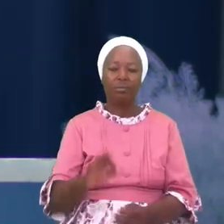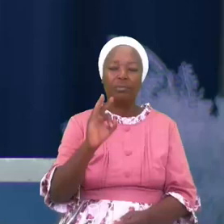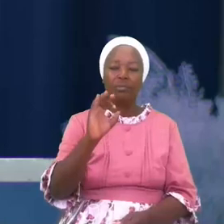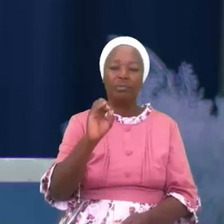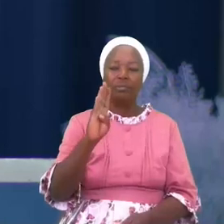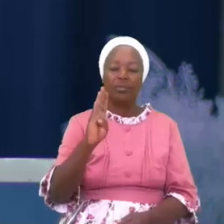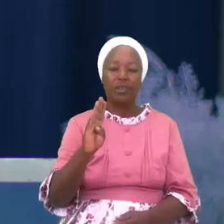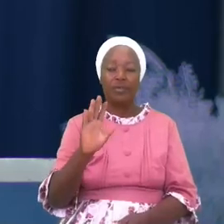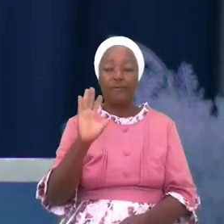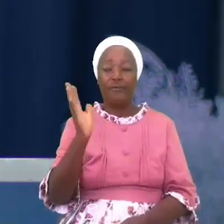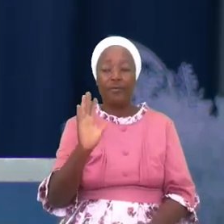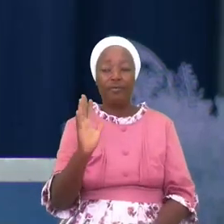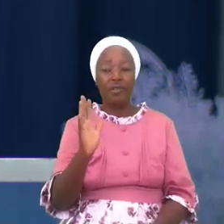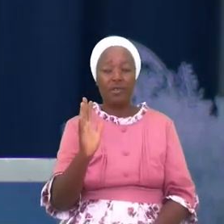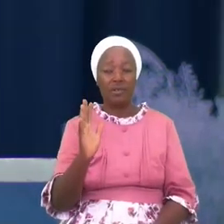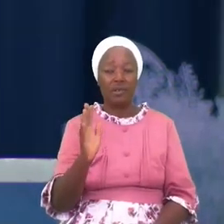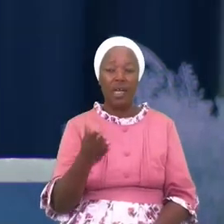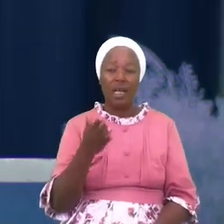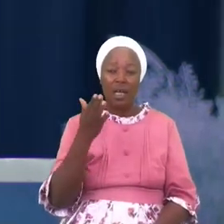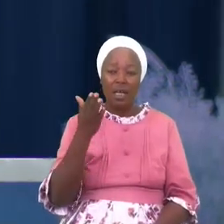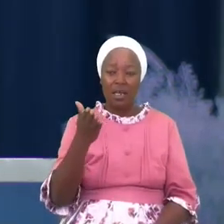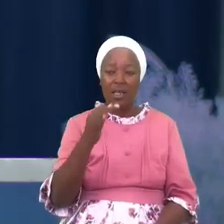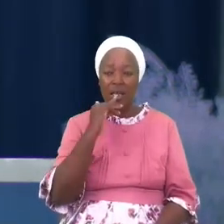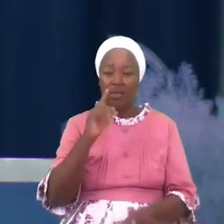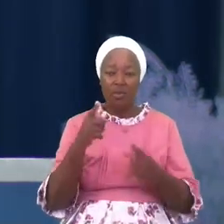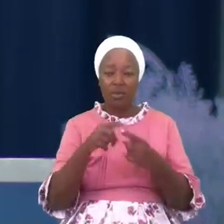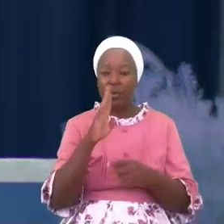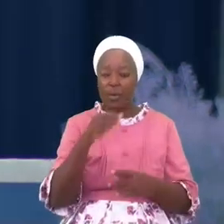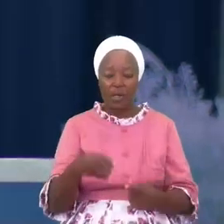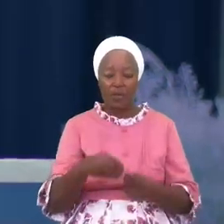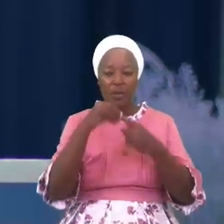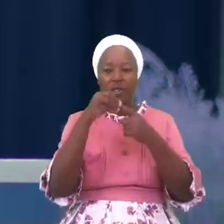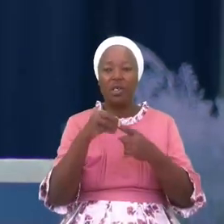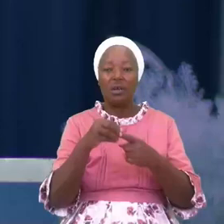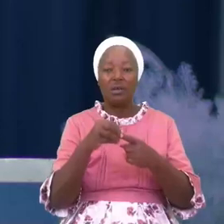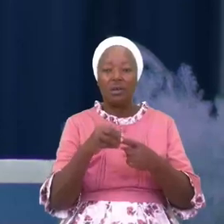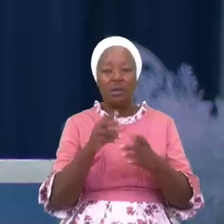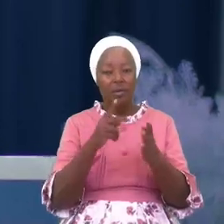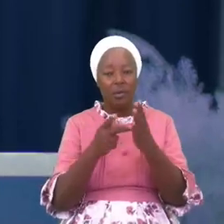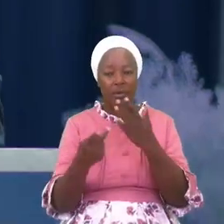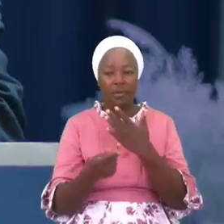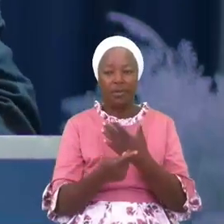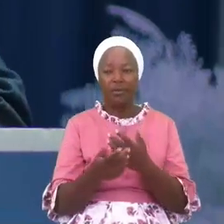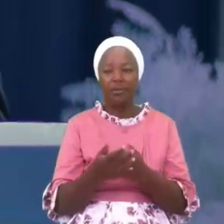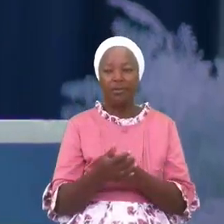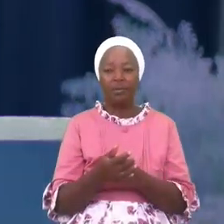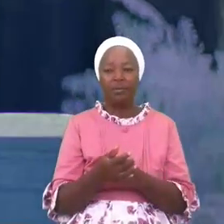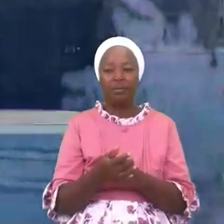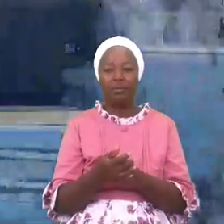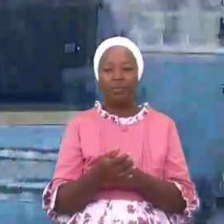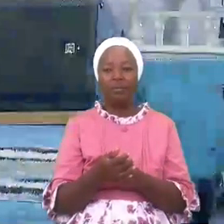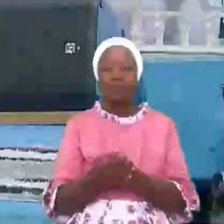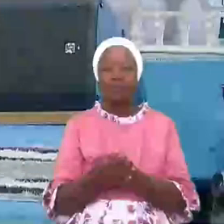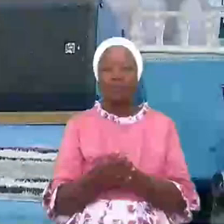Le 5 février. Il y aura un programme spécial pour tous ceux-là qui ont donné leur vie au Seigneur.